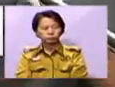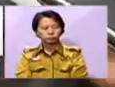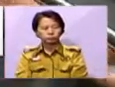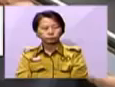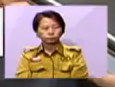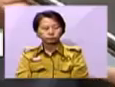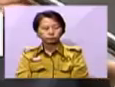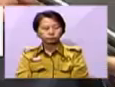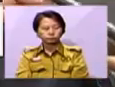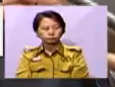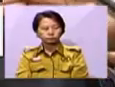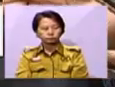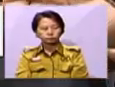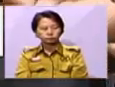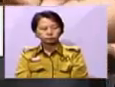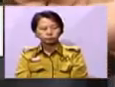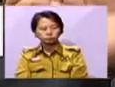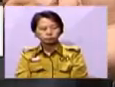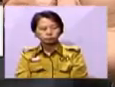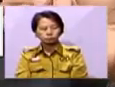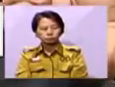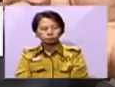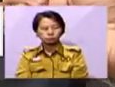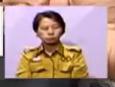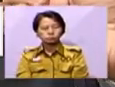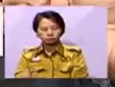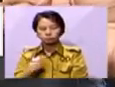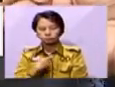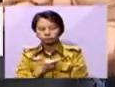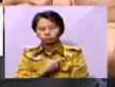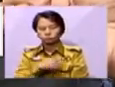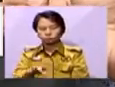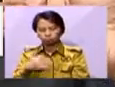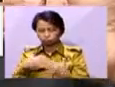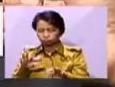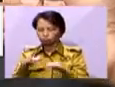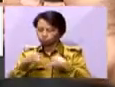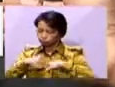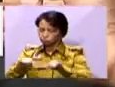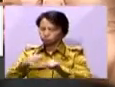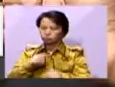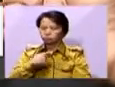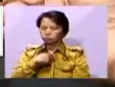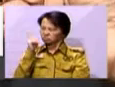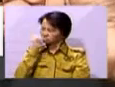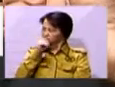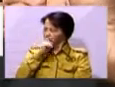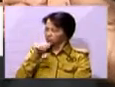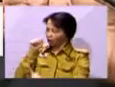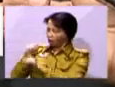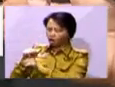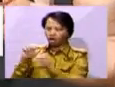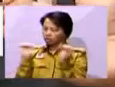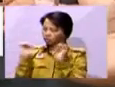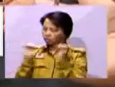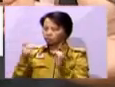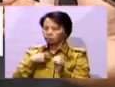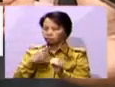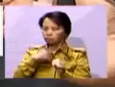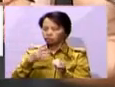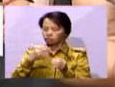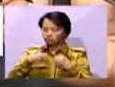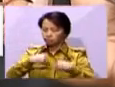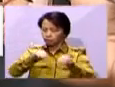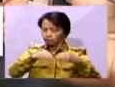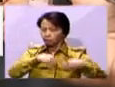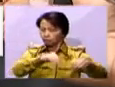We're not cheating. We believe we are competitive. Cheating means we we sell at the counter,